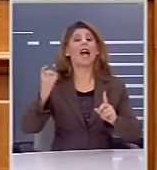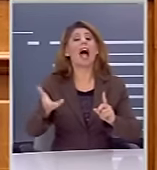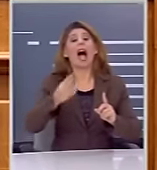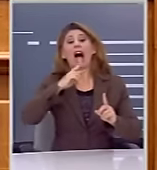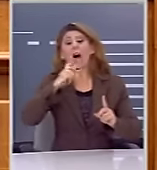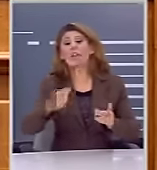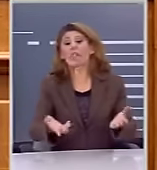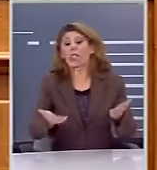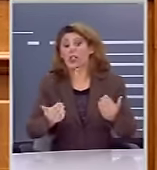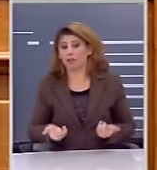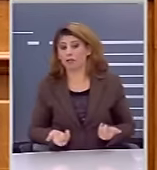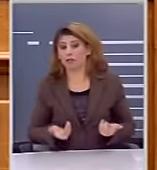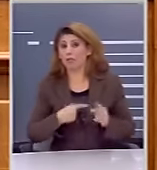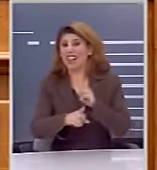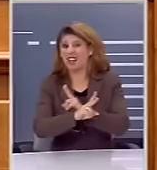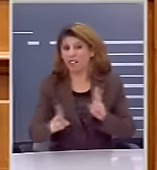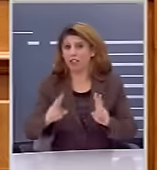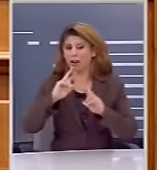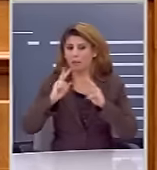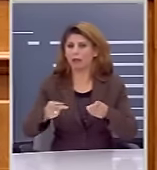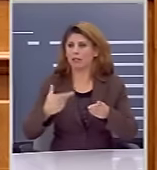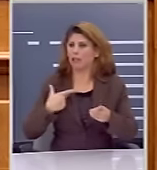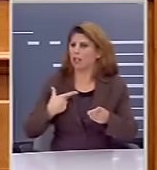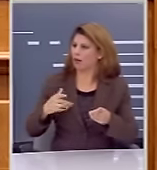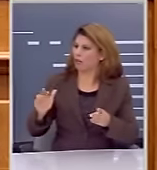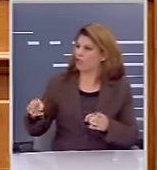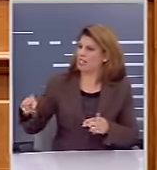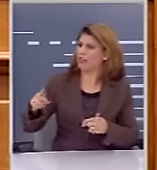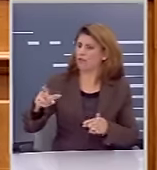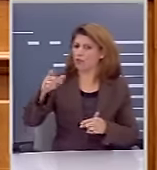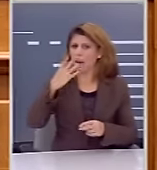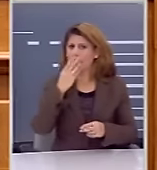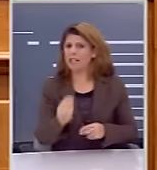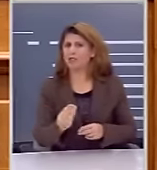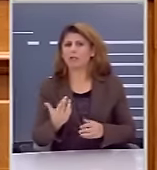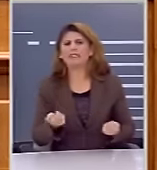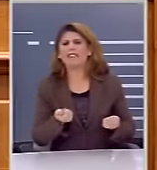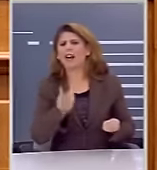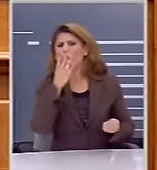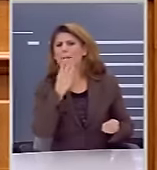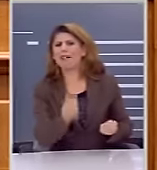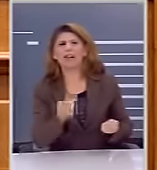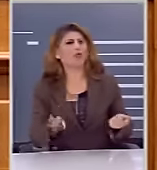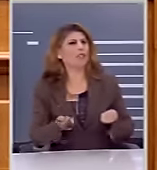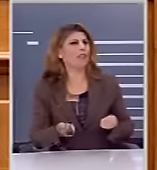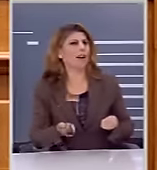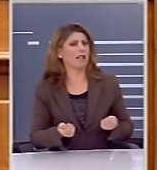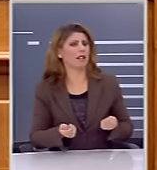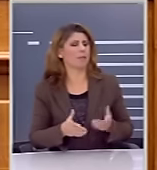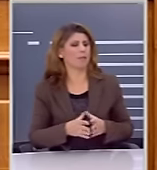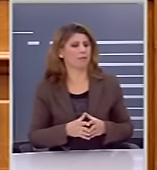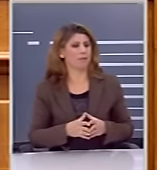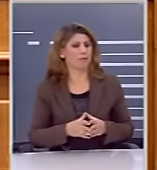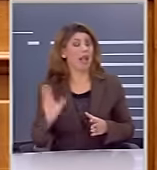απάντηση η οποία να είναι ξεκάθαρη? Και απευθύνομαι στους συναδέλφους του ΠΑΣΟΚ. Τι θα έκανε ο Ανδρέας Πανδρέου εάν